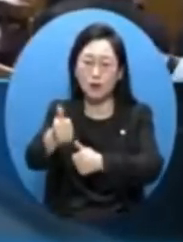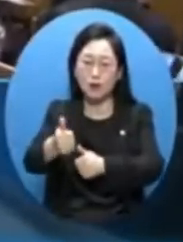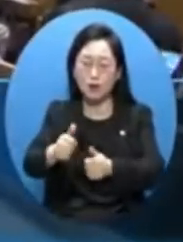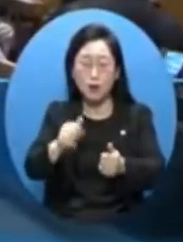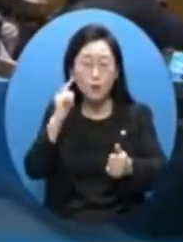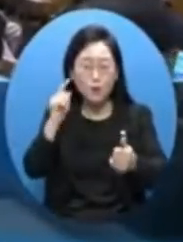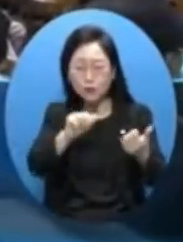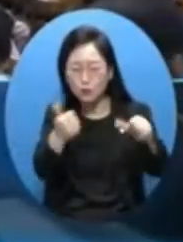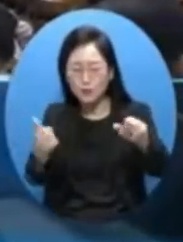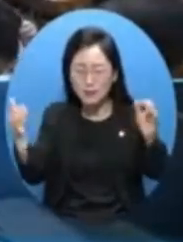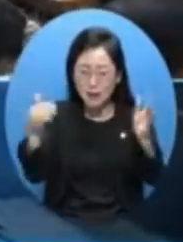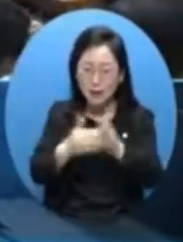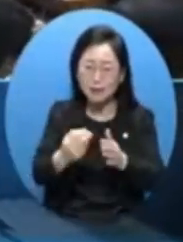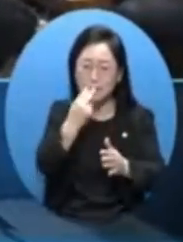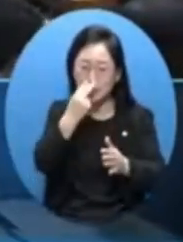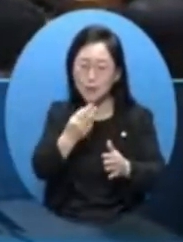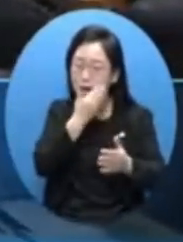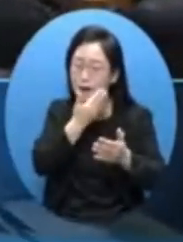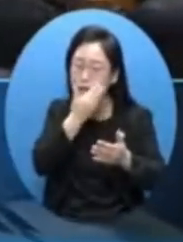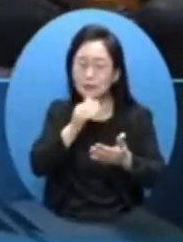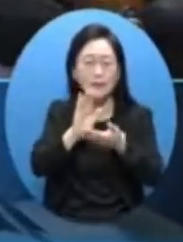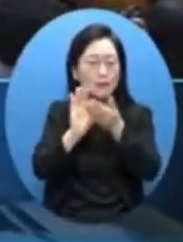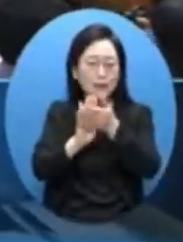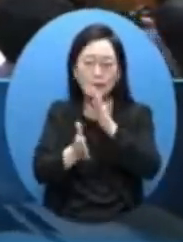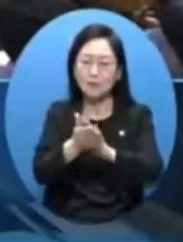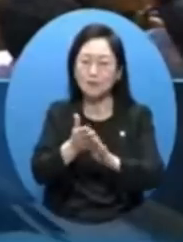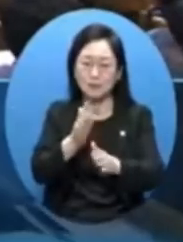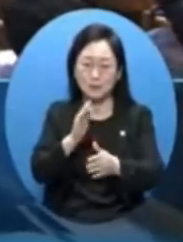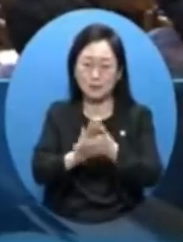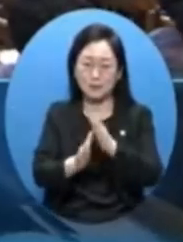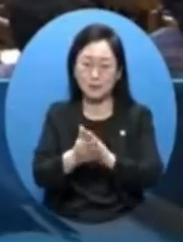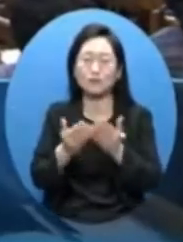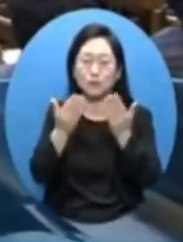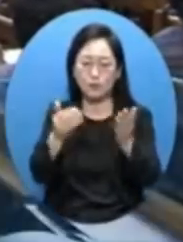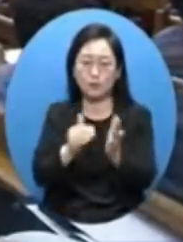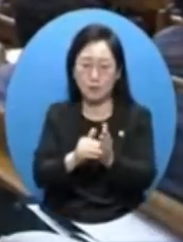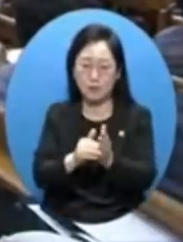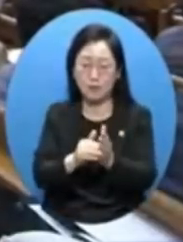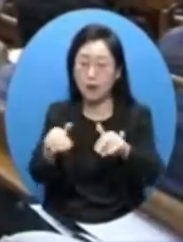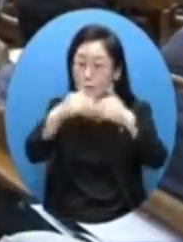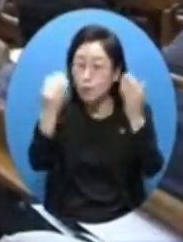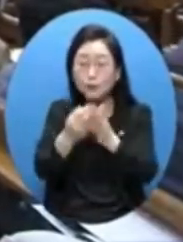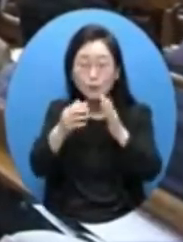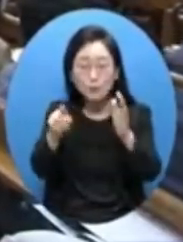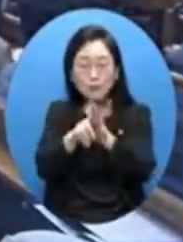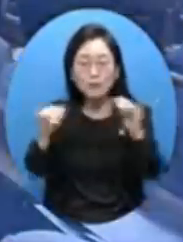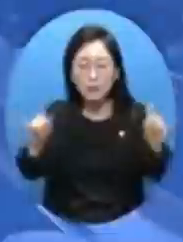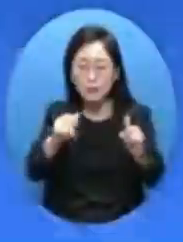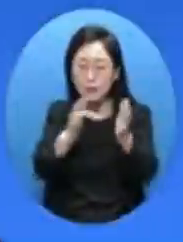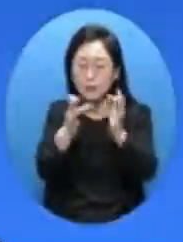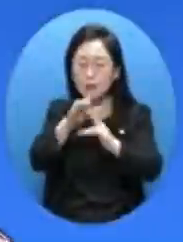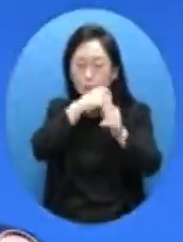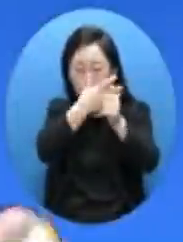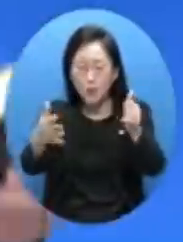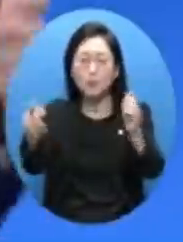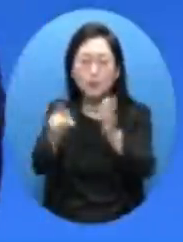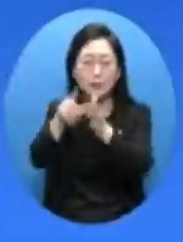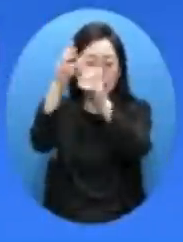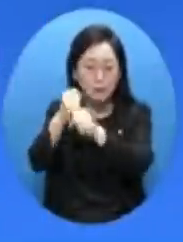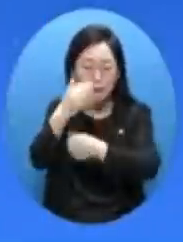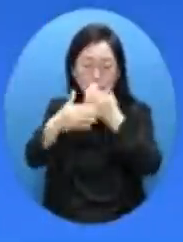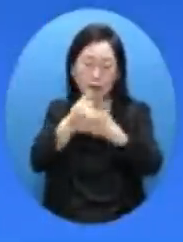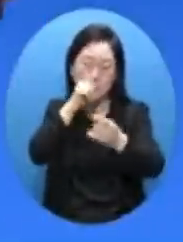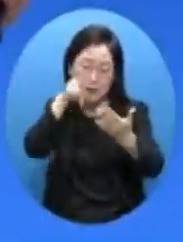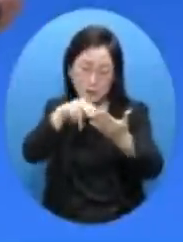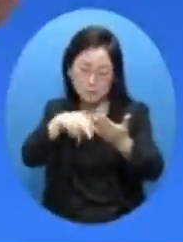죽기까지 자기들의 생명을 아끼지 아니하였도다. 모든 믿는 사람들이 예수님의 보혈 능력을 의지하고 하나님의 말씀을 듣고 나갈 때